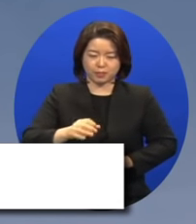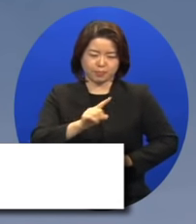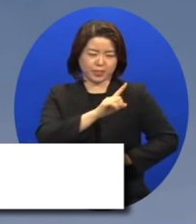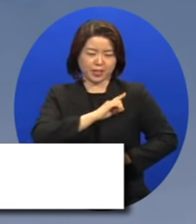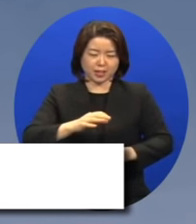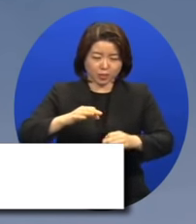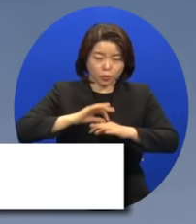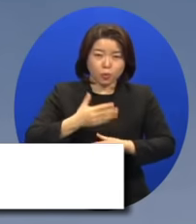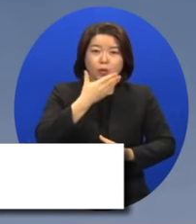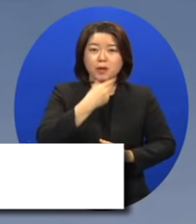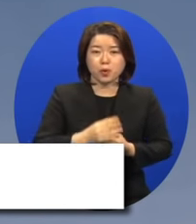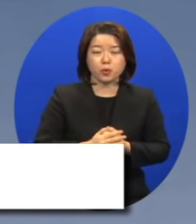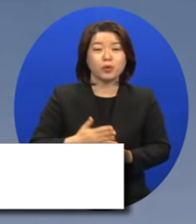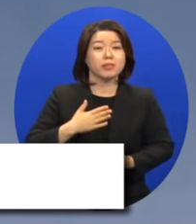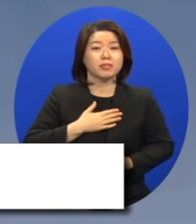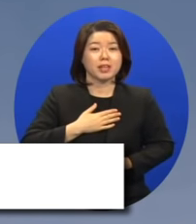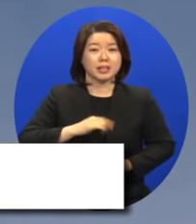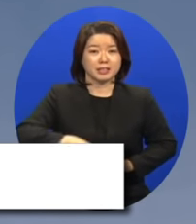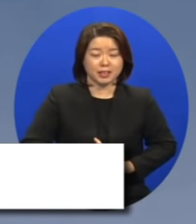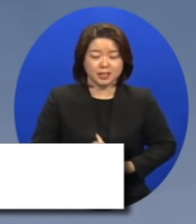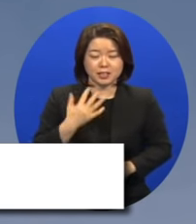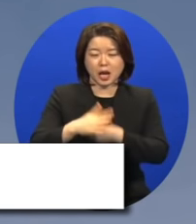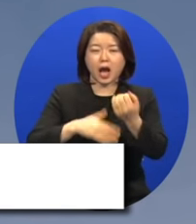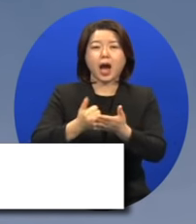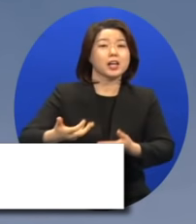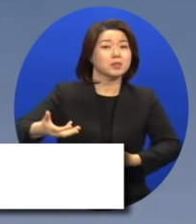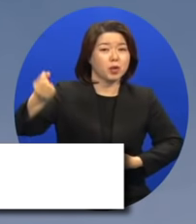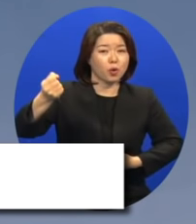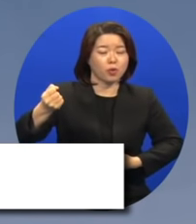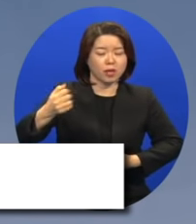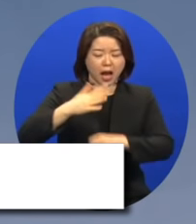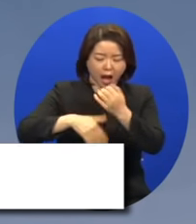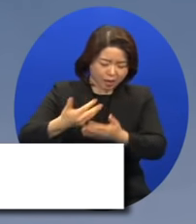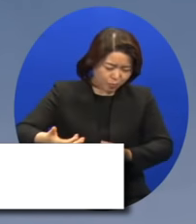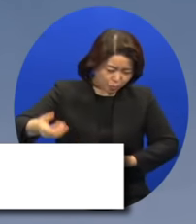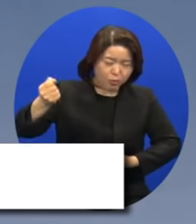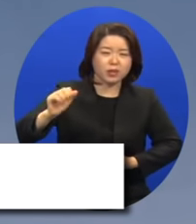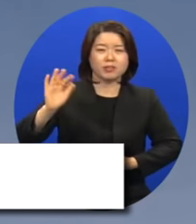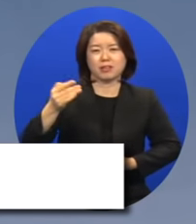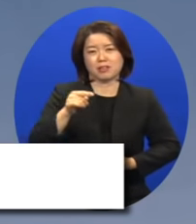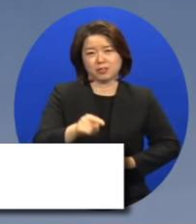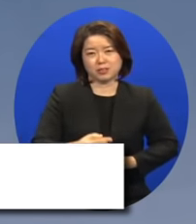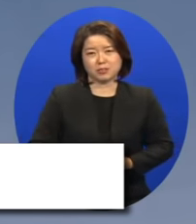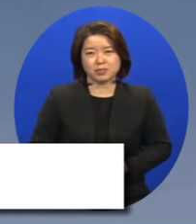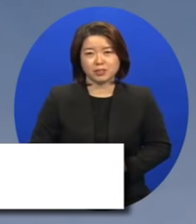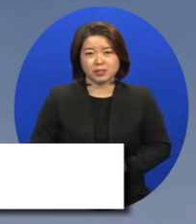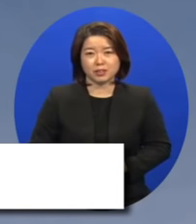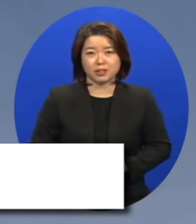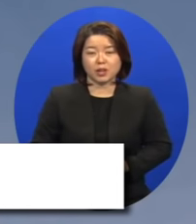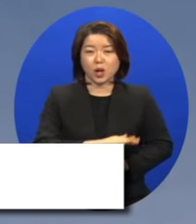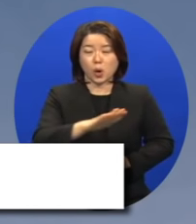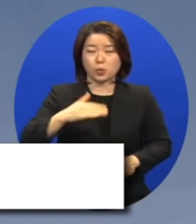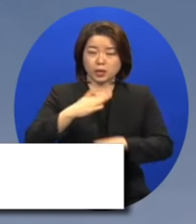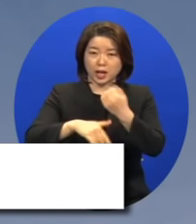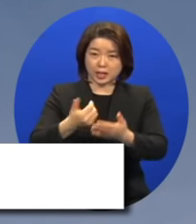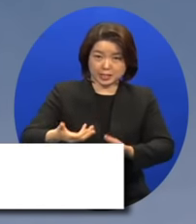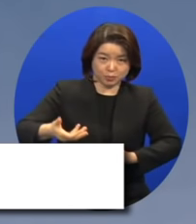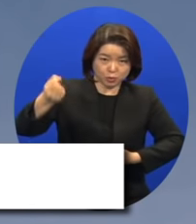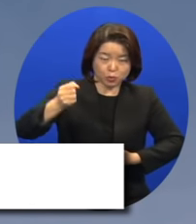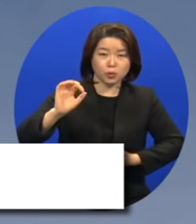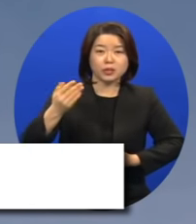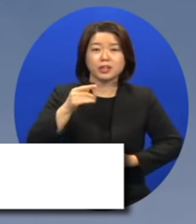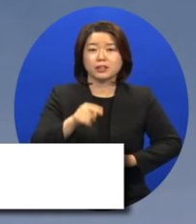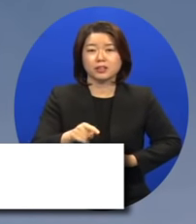축복은 우리자신이하나님께속해 그분의소유가되었다는것입니다. 우리